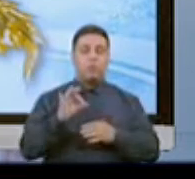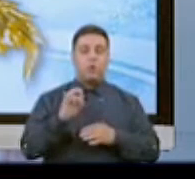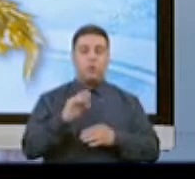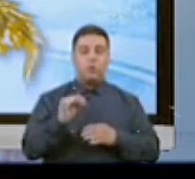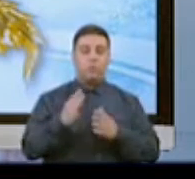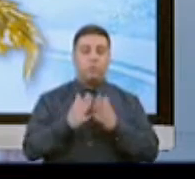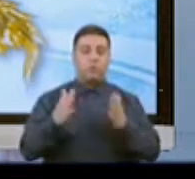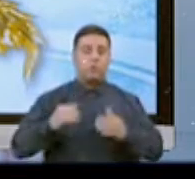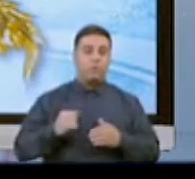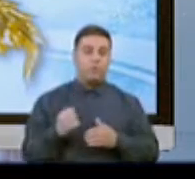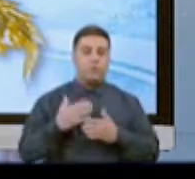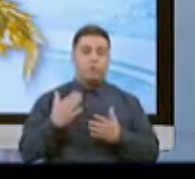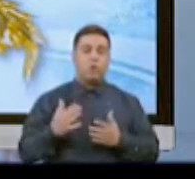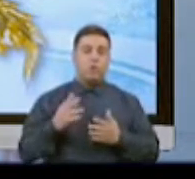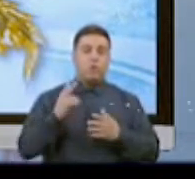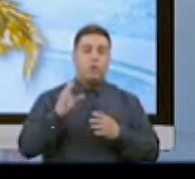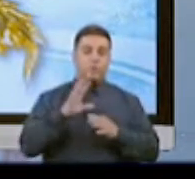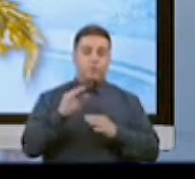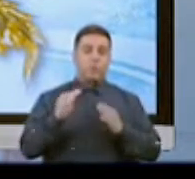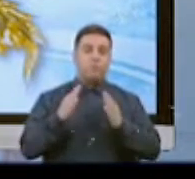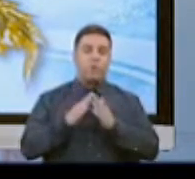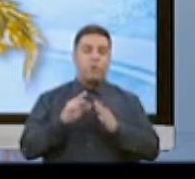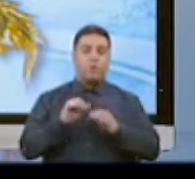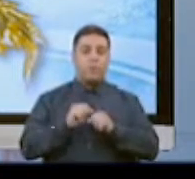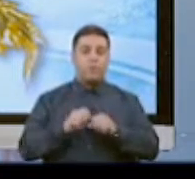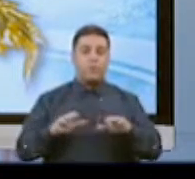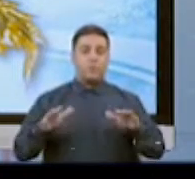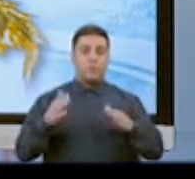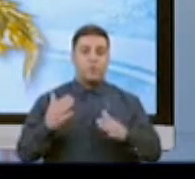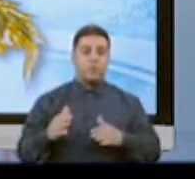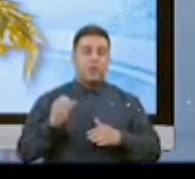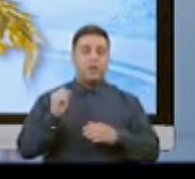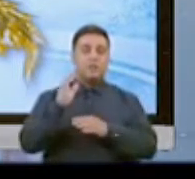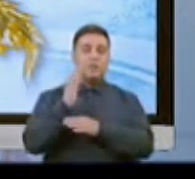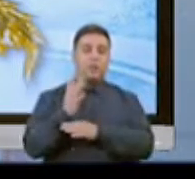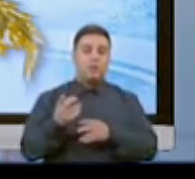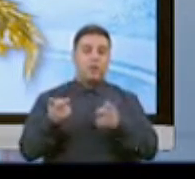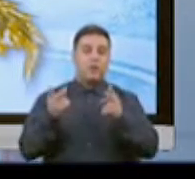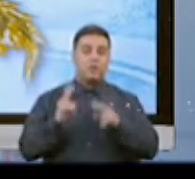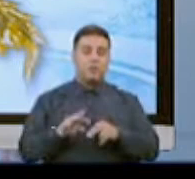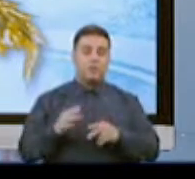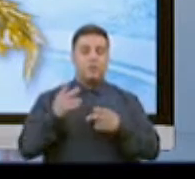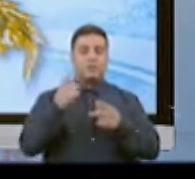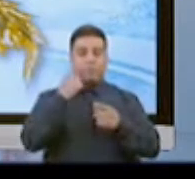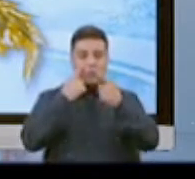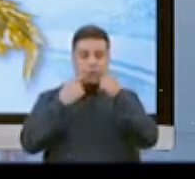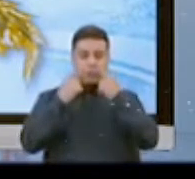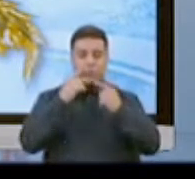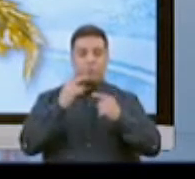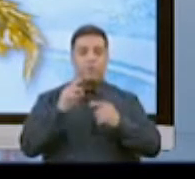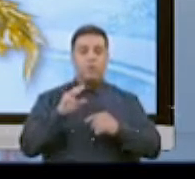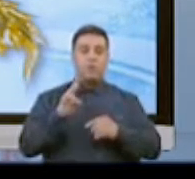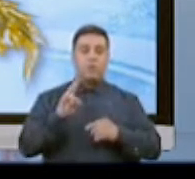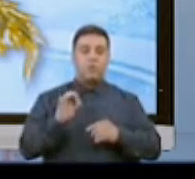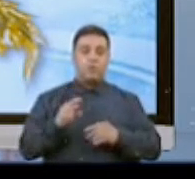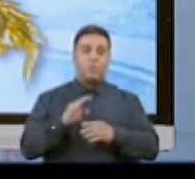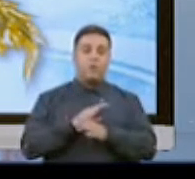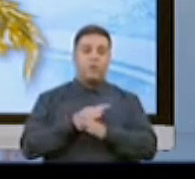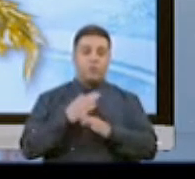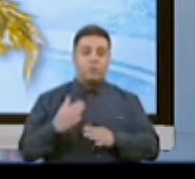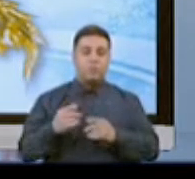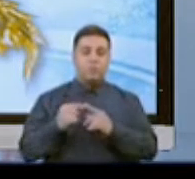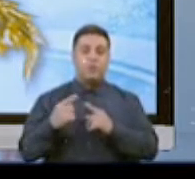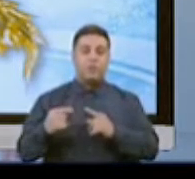подружкам. Со смехом по домам разбежались, а дерево осталось плакать над погибшими ветвями.